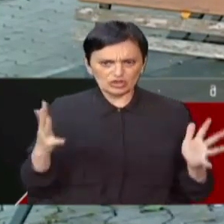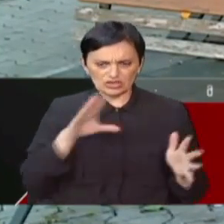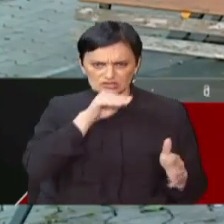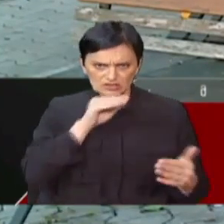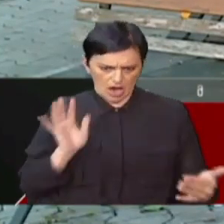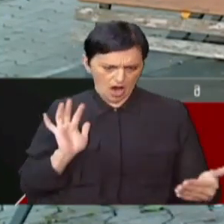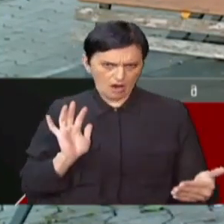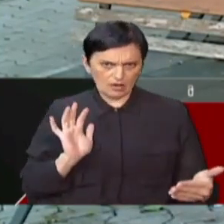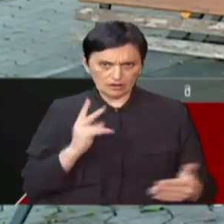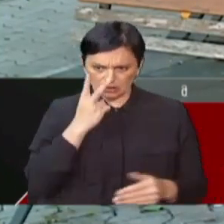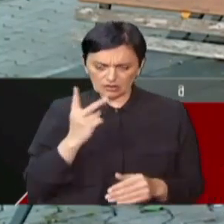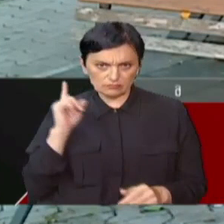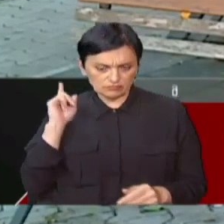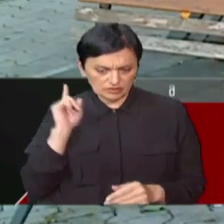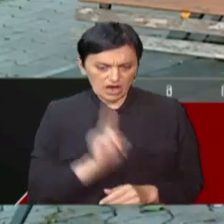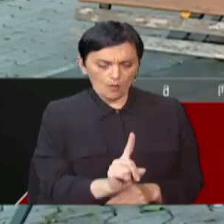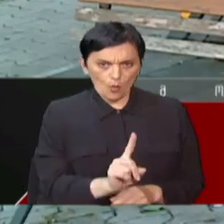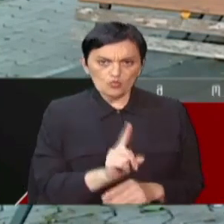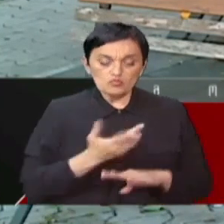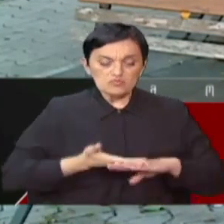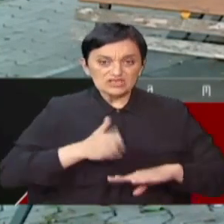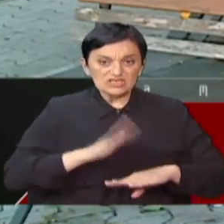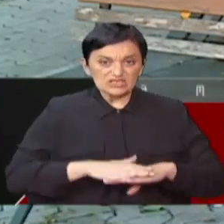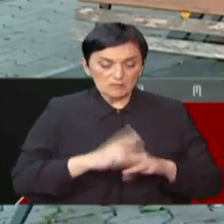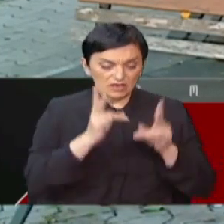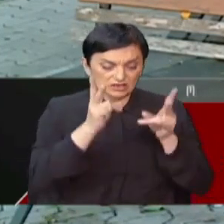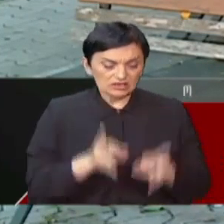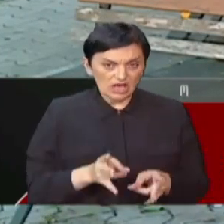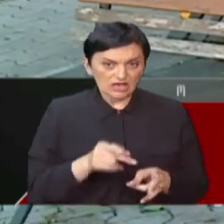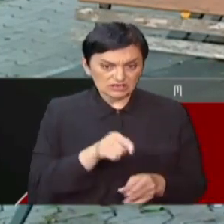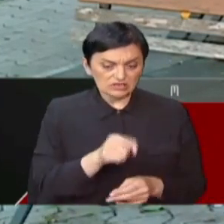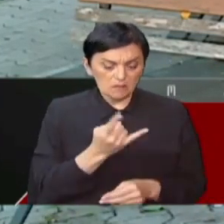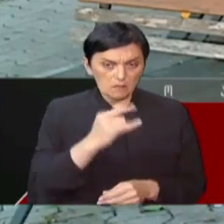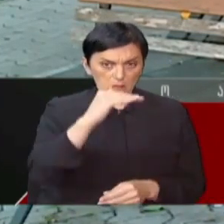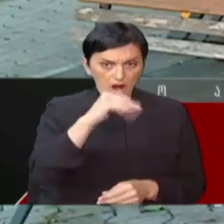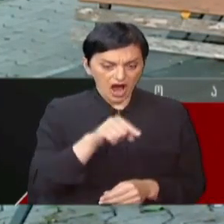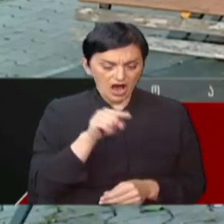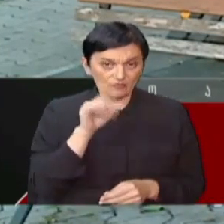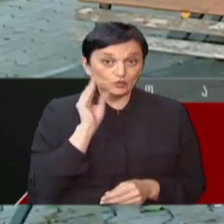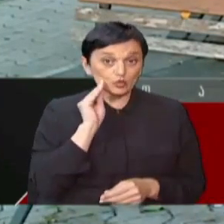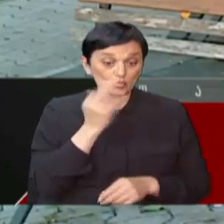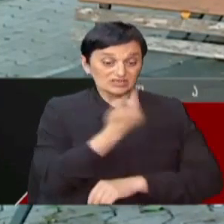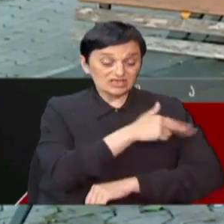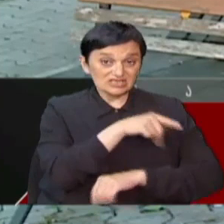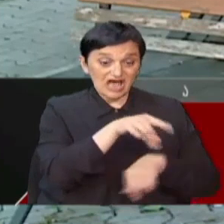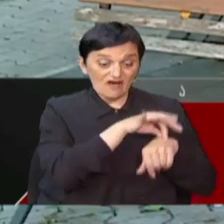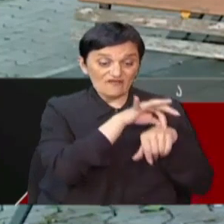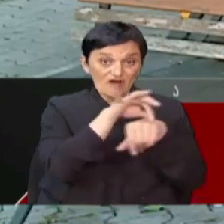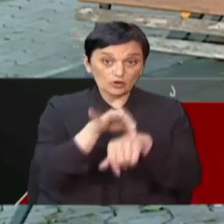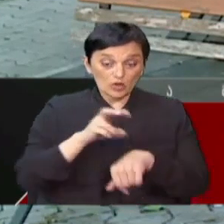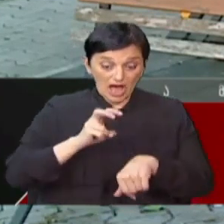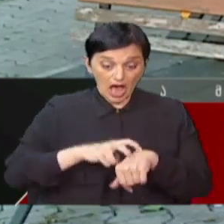ძაღლი გამოვარდა და იმდენად მძიმე დაზიანება მიაყენა ბავშვს, რომ როდესაც ავადმყოფოში მივიყვანე,